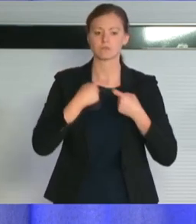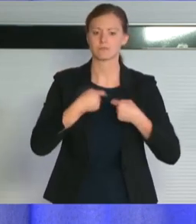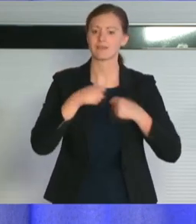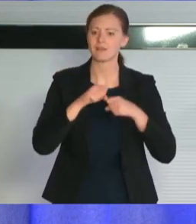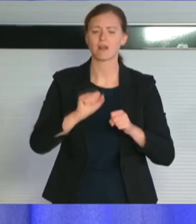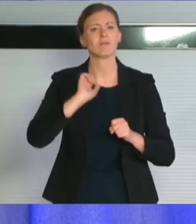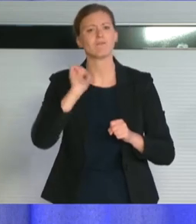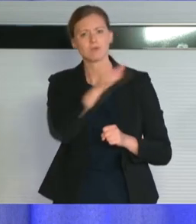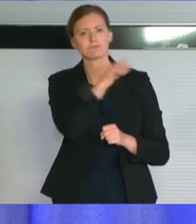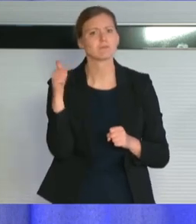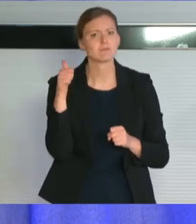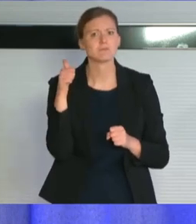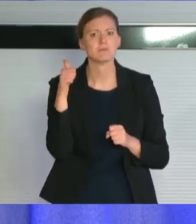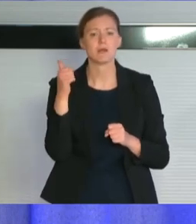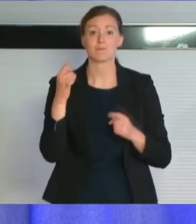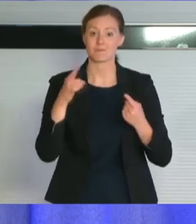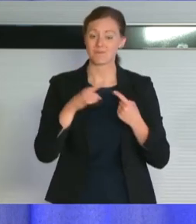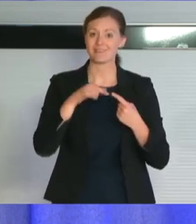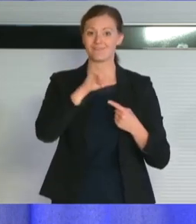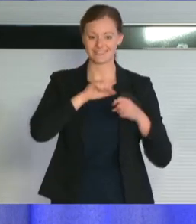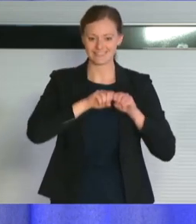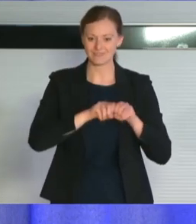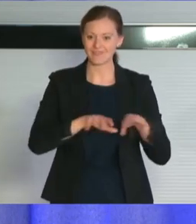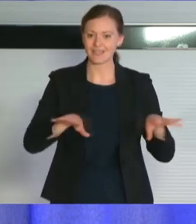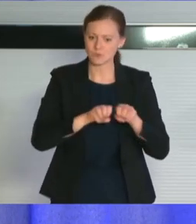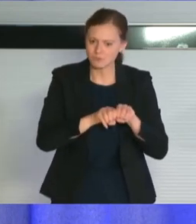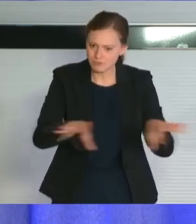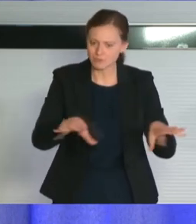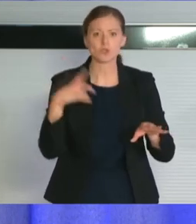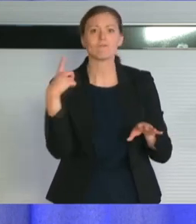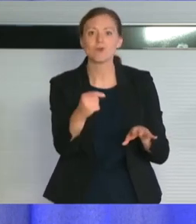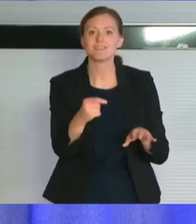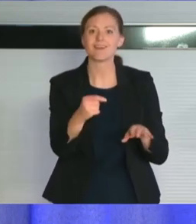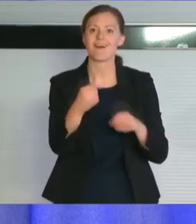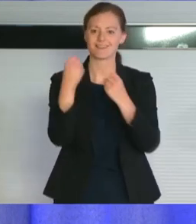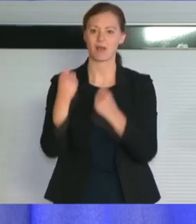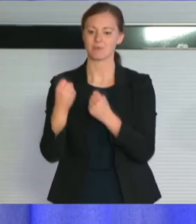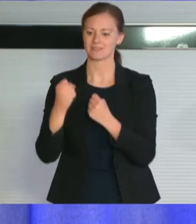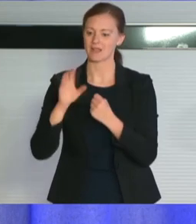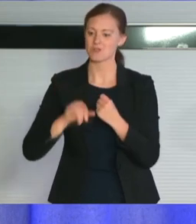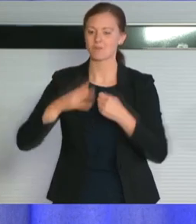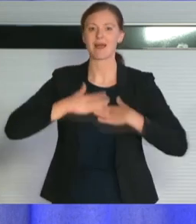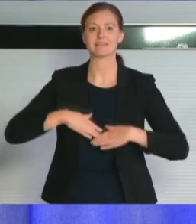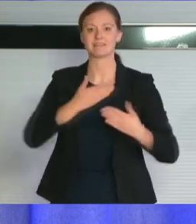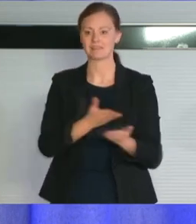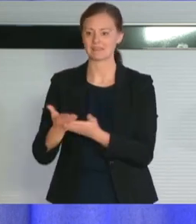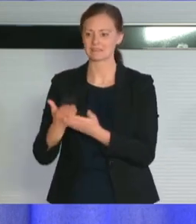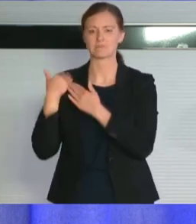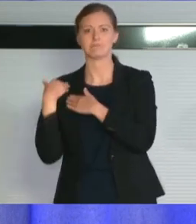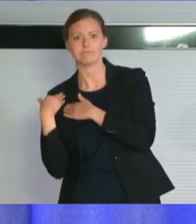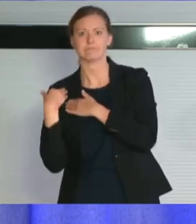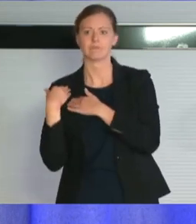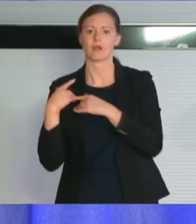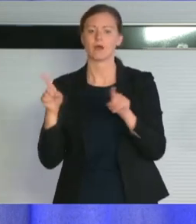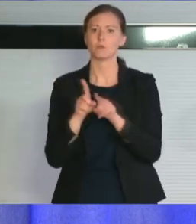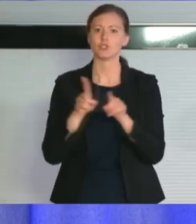store. Men hvis viruset sprer seg så raskt at kapasiteten i helsetjenesten blir sprengt, får det